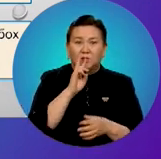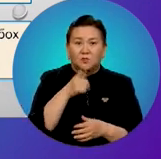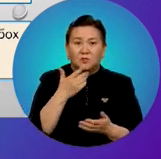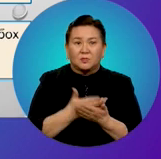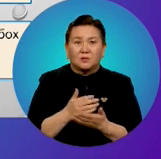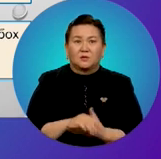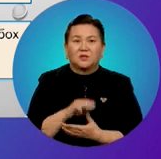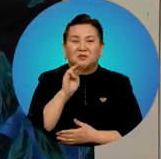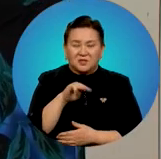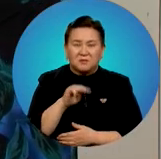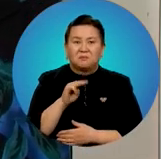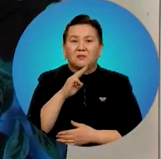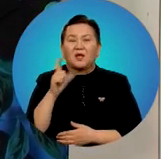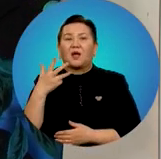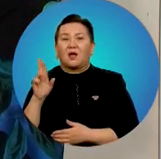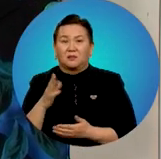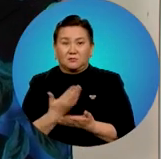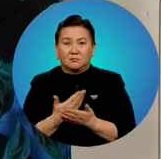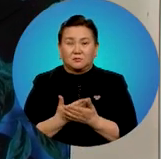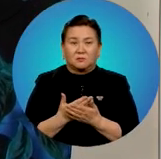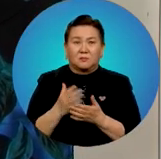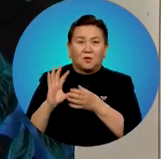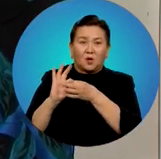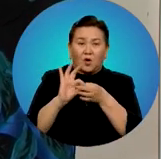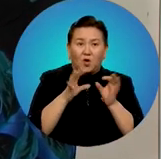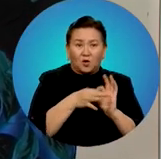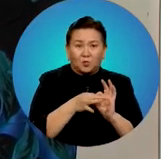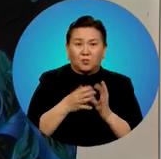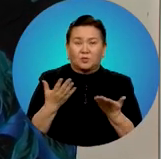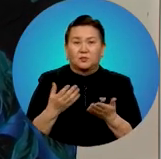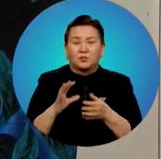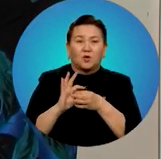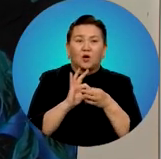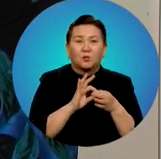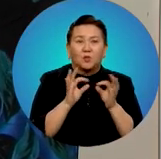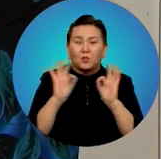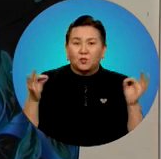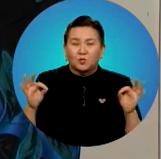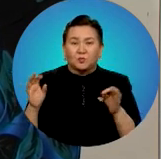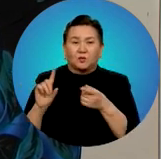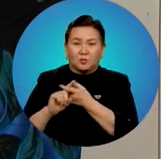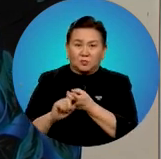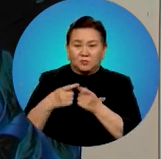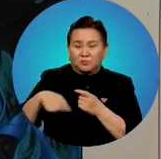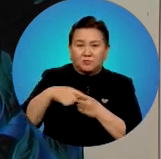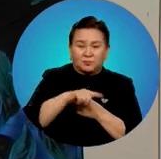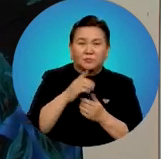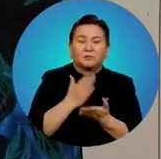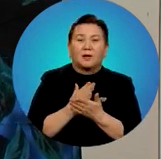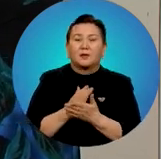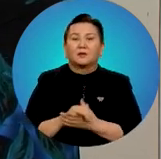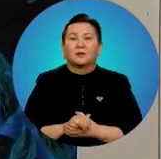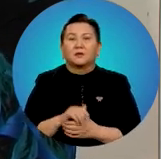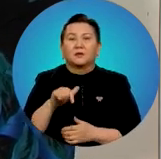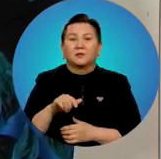хэрэглүүрийг ашиглажээ. За ингээд ятгсан эсэнд эсрэгцүүлэн холбох, хусруулан холбох, холбох үг холбоосуудыг маш чадамгай хэрэглэх юм байна. Энэ нь